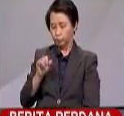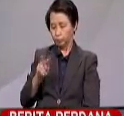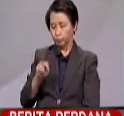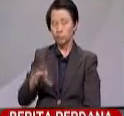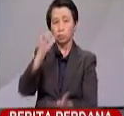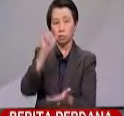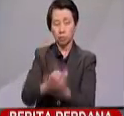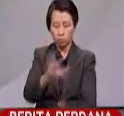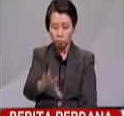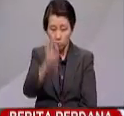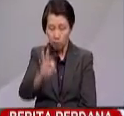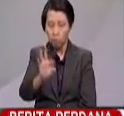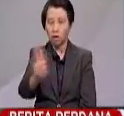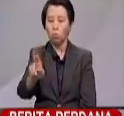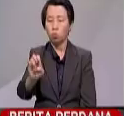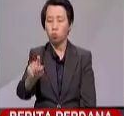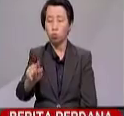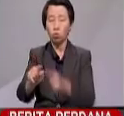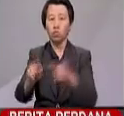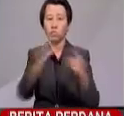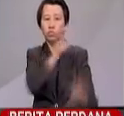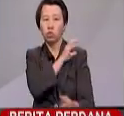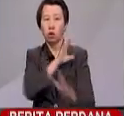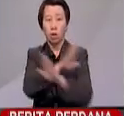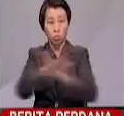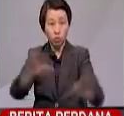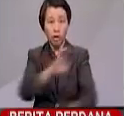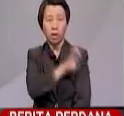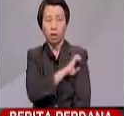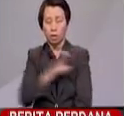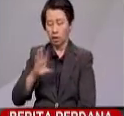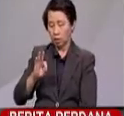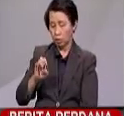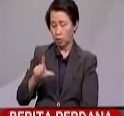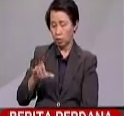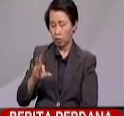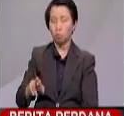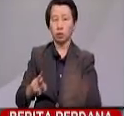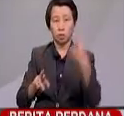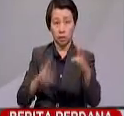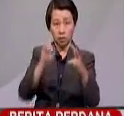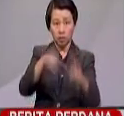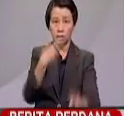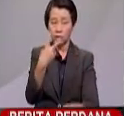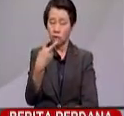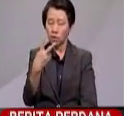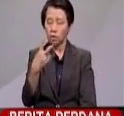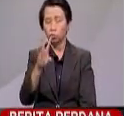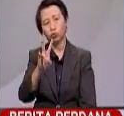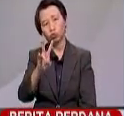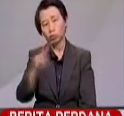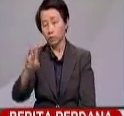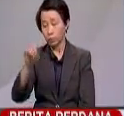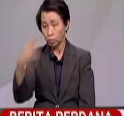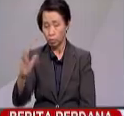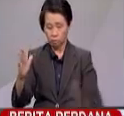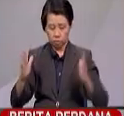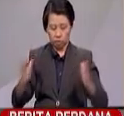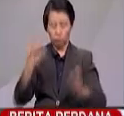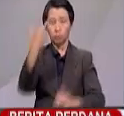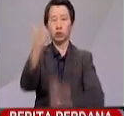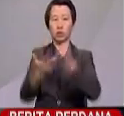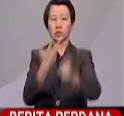mengesahkan pelantikan Bung Mokhtar sebagai pengerusi bukan eksekutif Felcra pada 17 Julai 2013 bagi tempoh 3